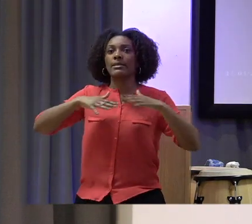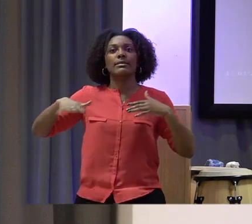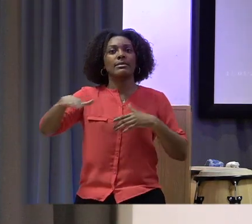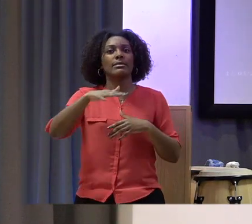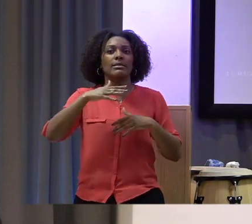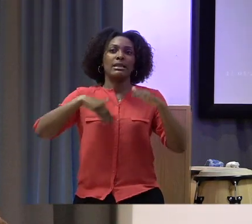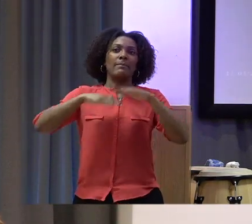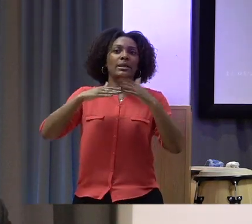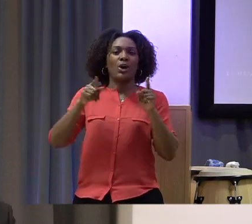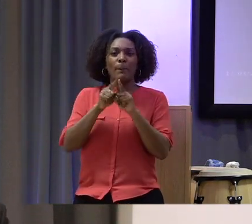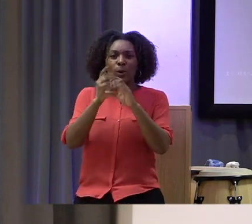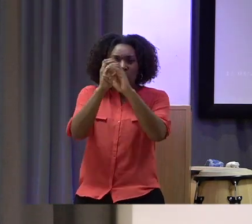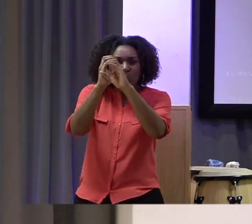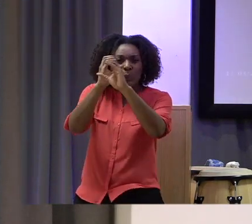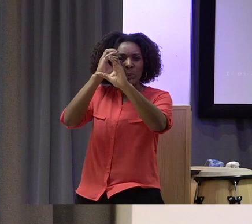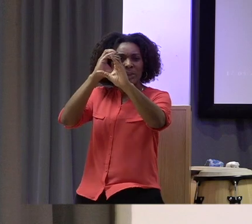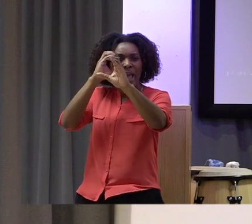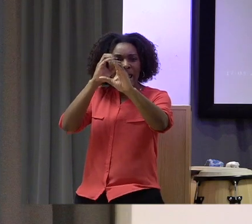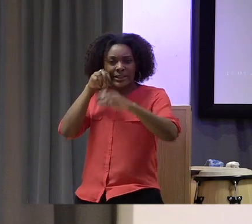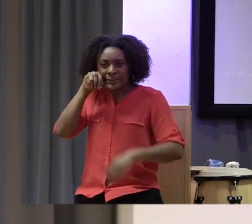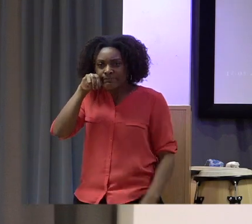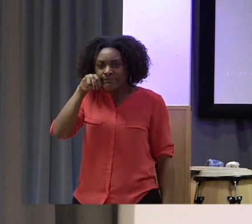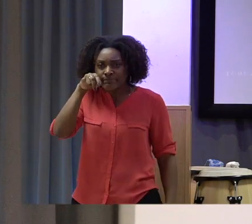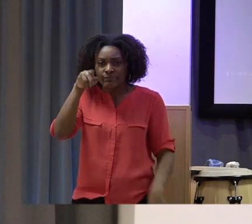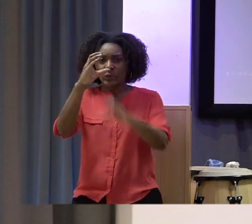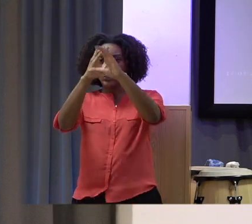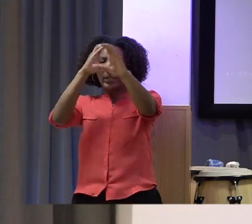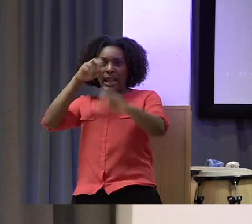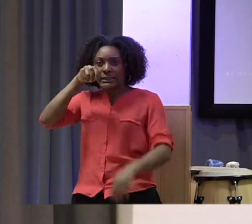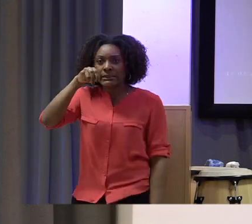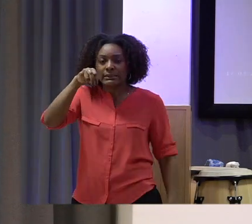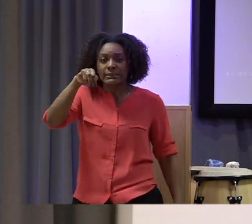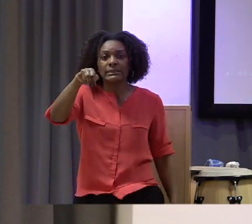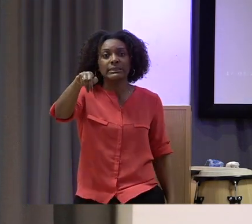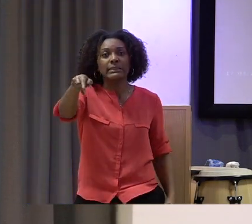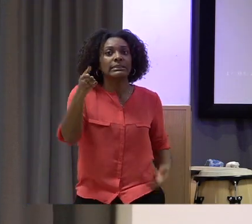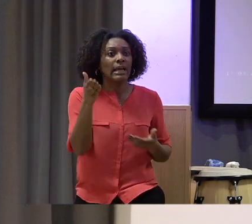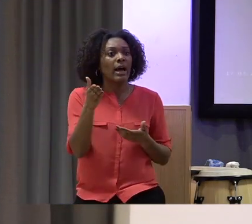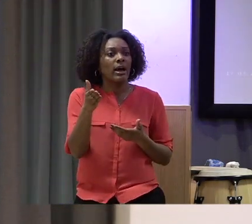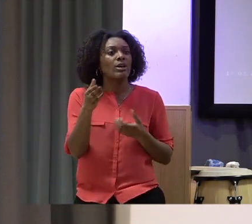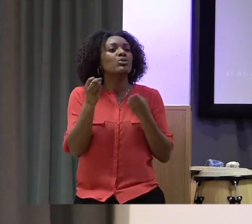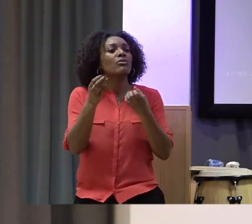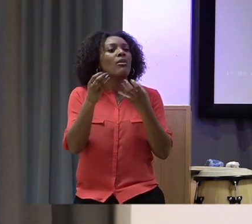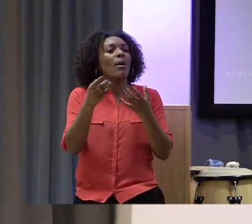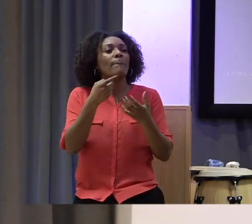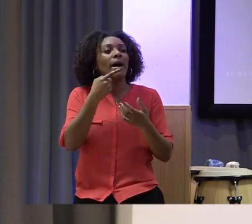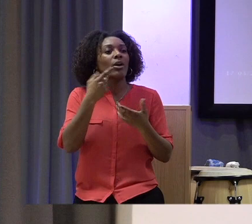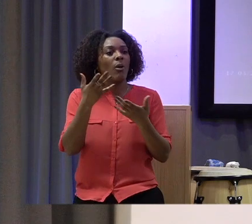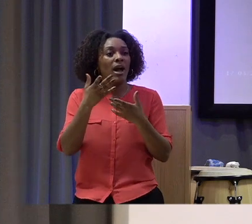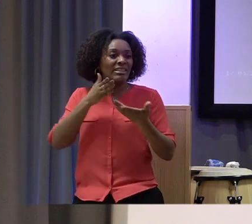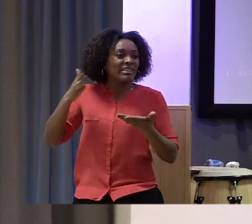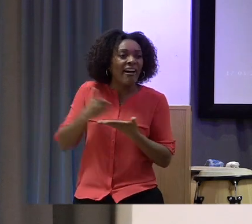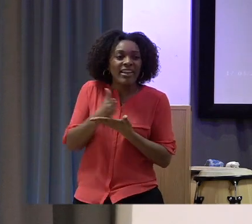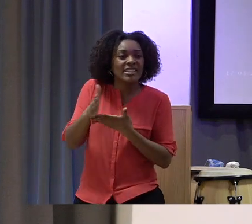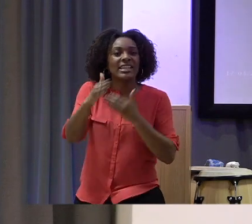comme une sorte de tunnel qu'on emprunte. Et il y a cette expression qui parle souvent de la traversée du